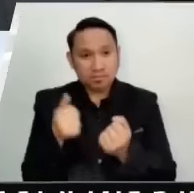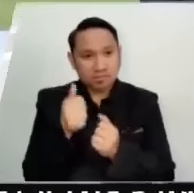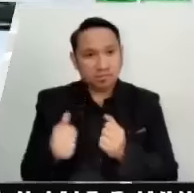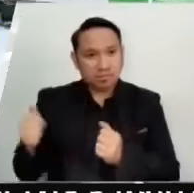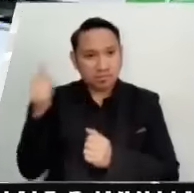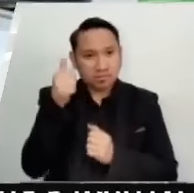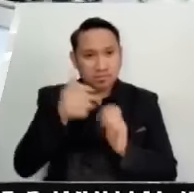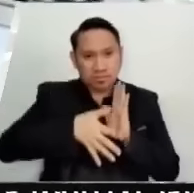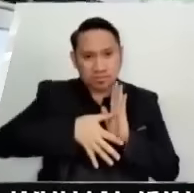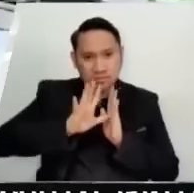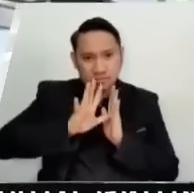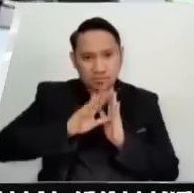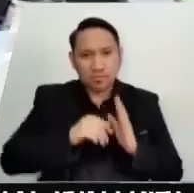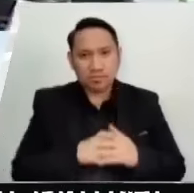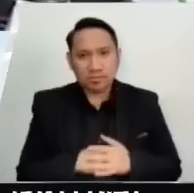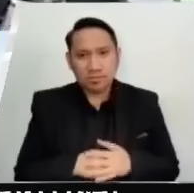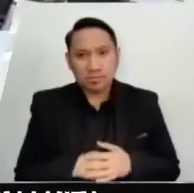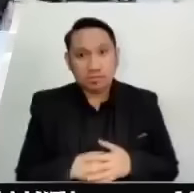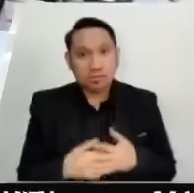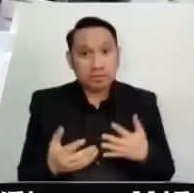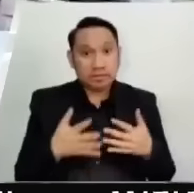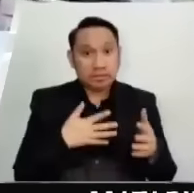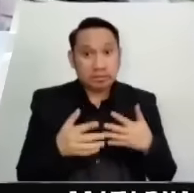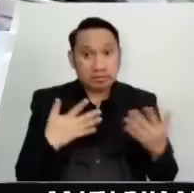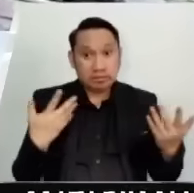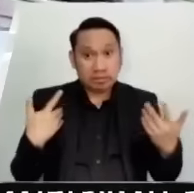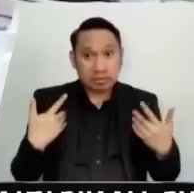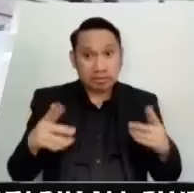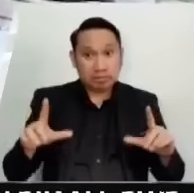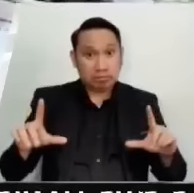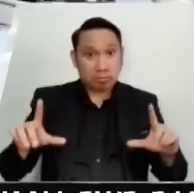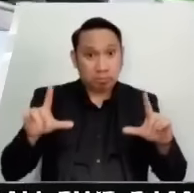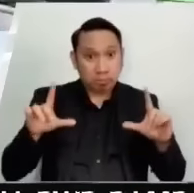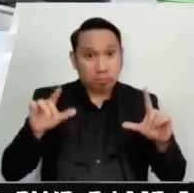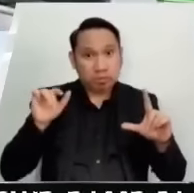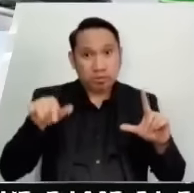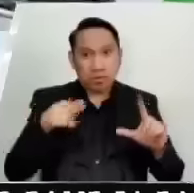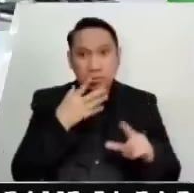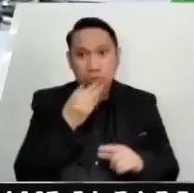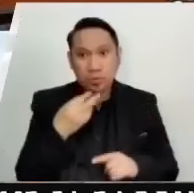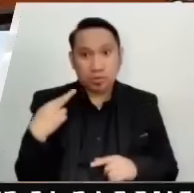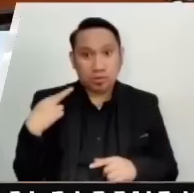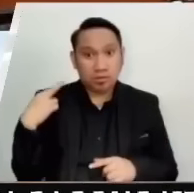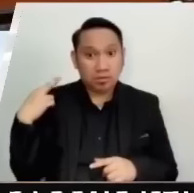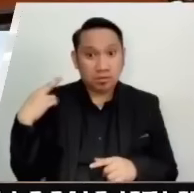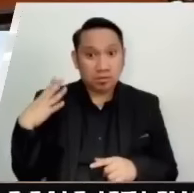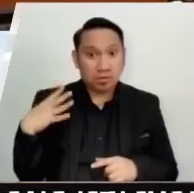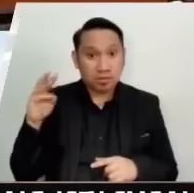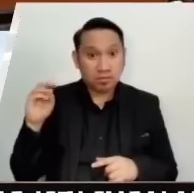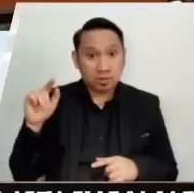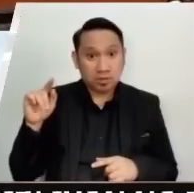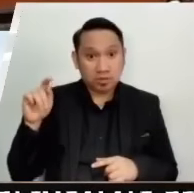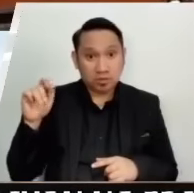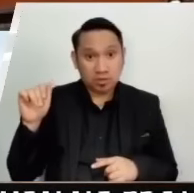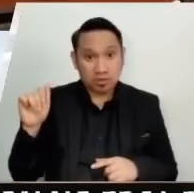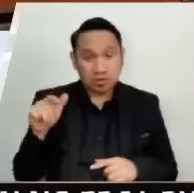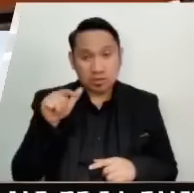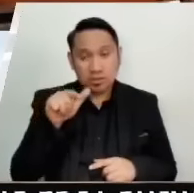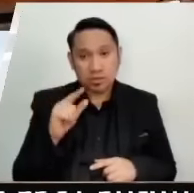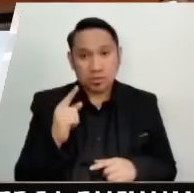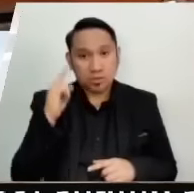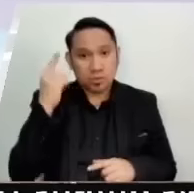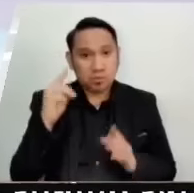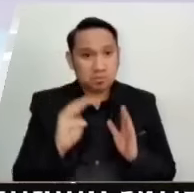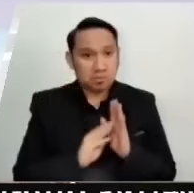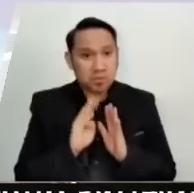Garcia sa gitna ito ng alegasyon Kamakailan ni representative rodan marcoleta na halos is bilyong pisong halaga